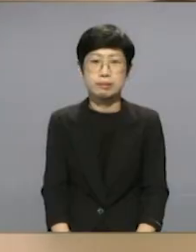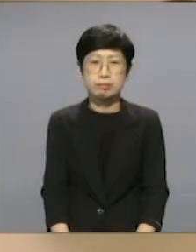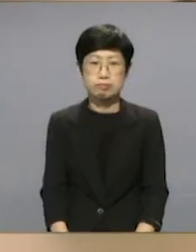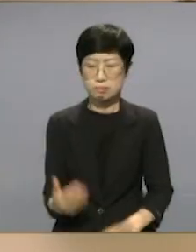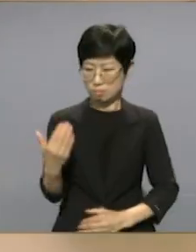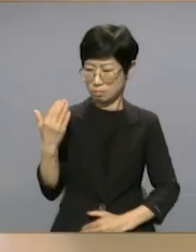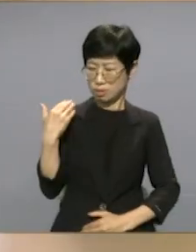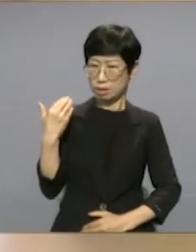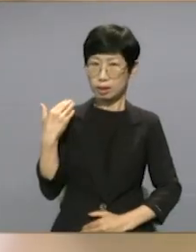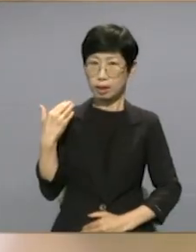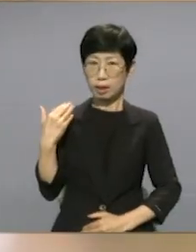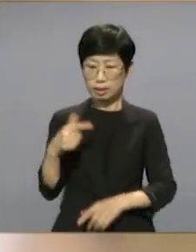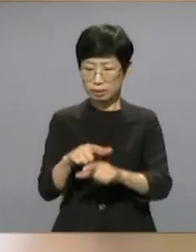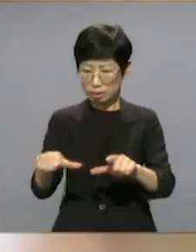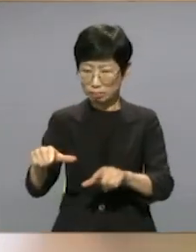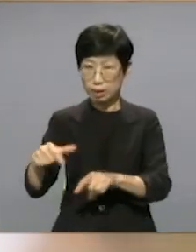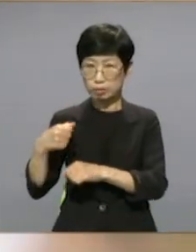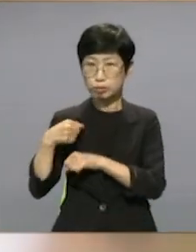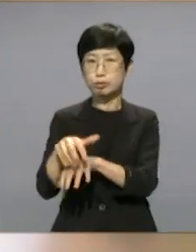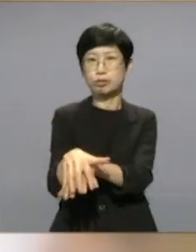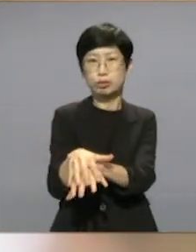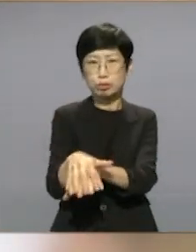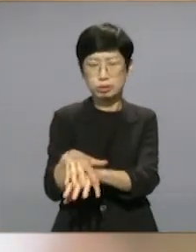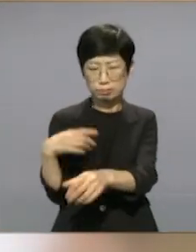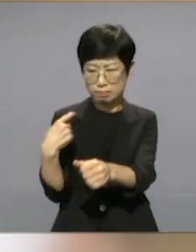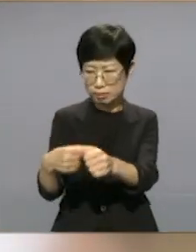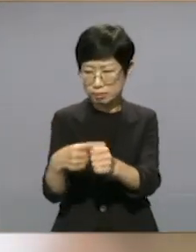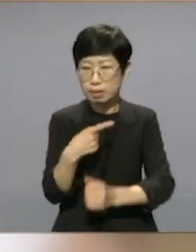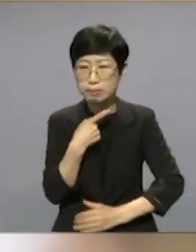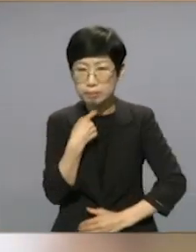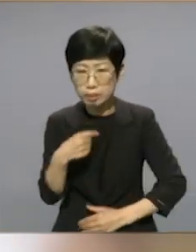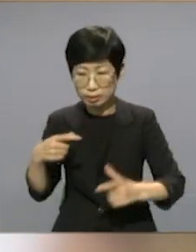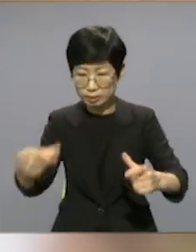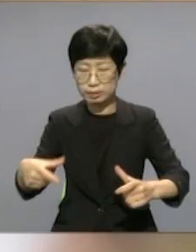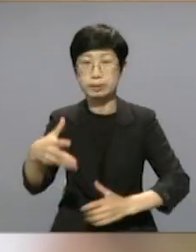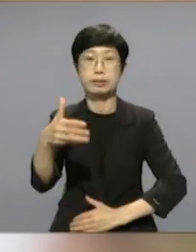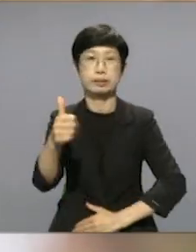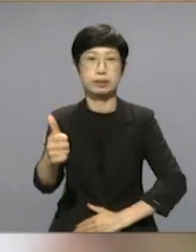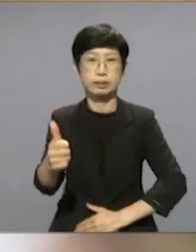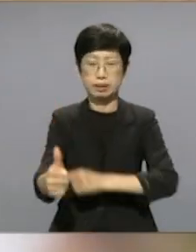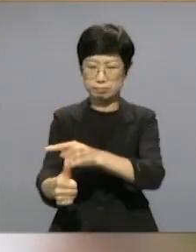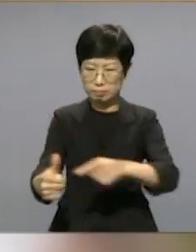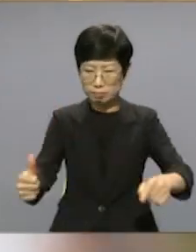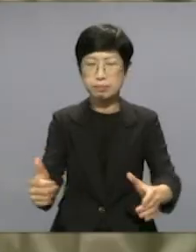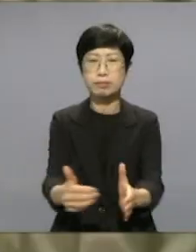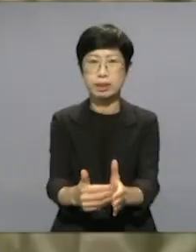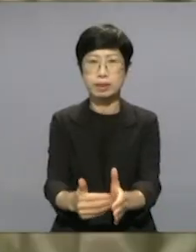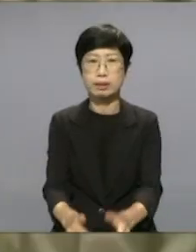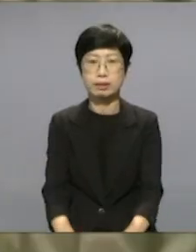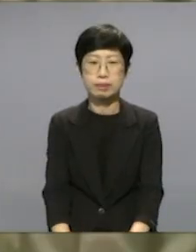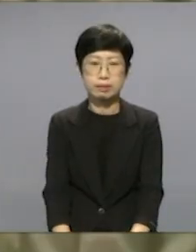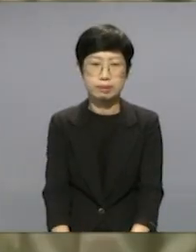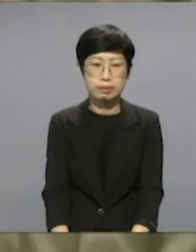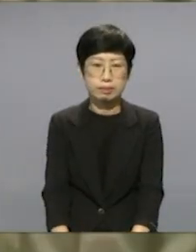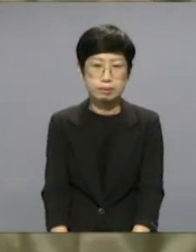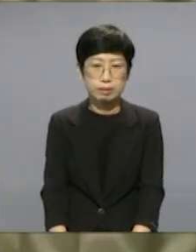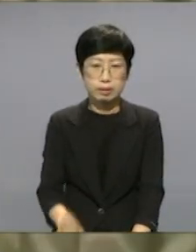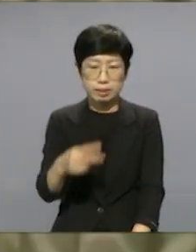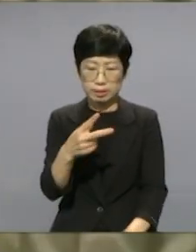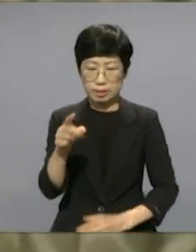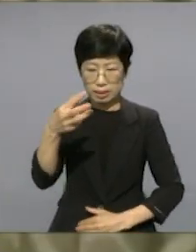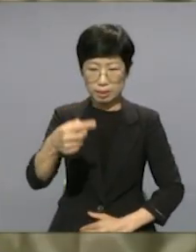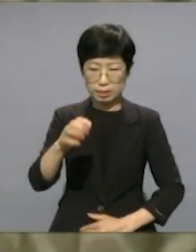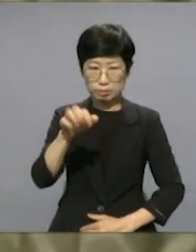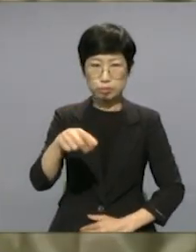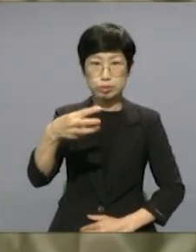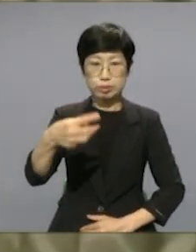얼마 전에는 민병대의 민간인 공격을 비난하던 서다르푸르주의 주지사도 살해당했습니다. It's a city of